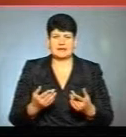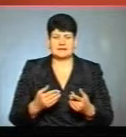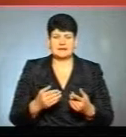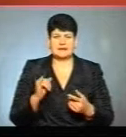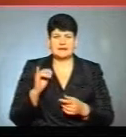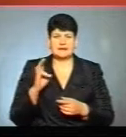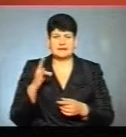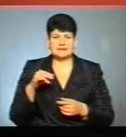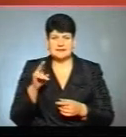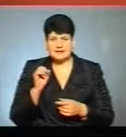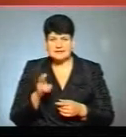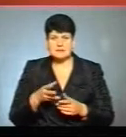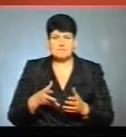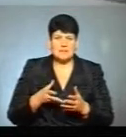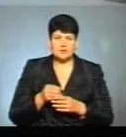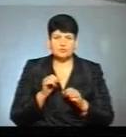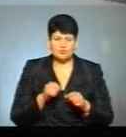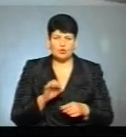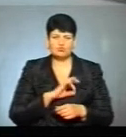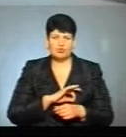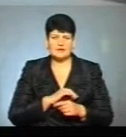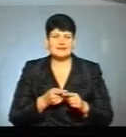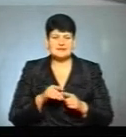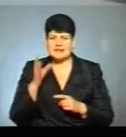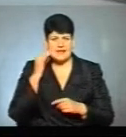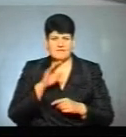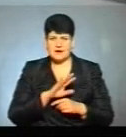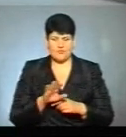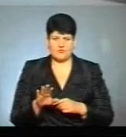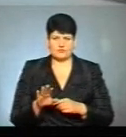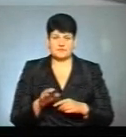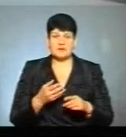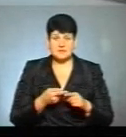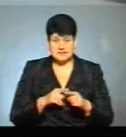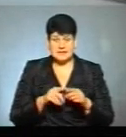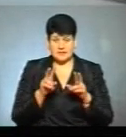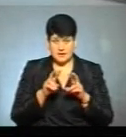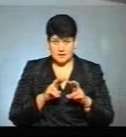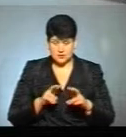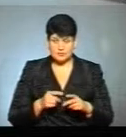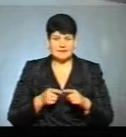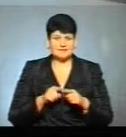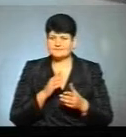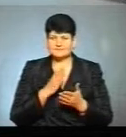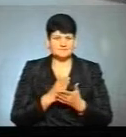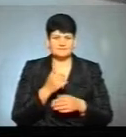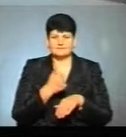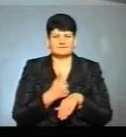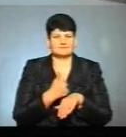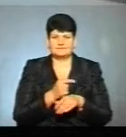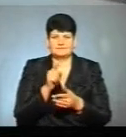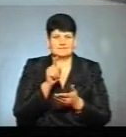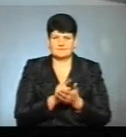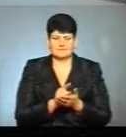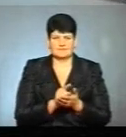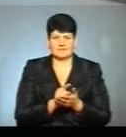індекс платоспроможності громад, доходів, це все не враховується, тобто ми це все аналізуємо, але це не є критерій, який є обов'язковим